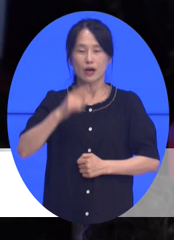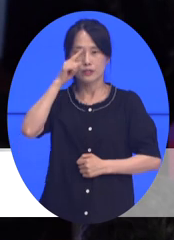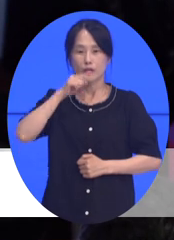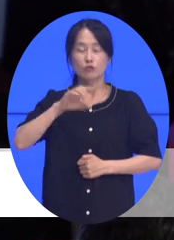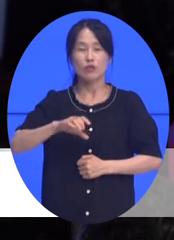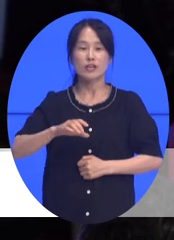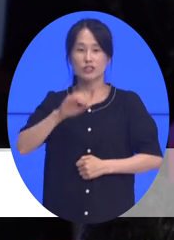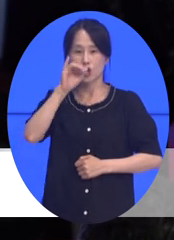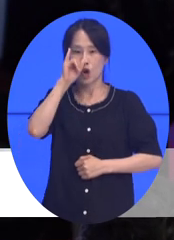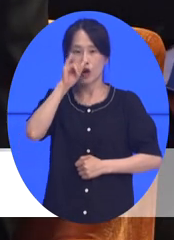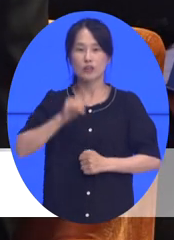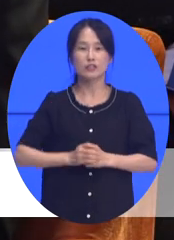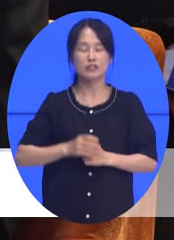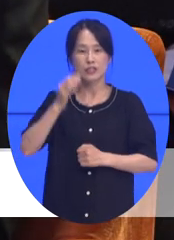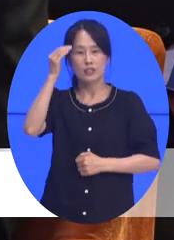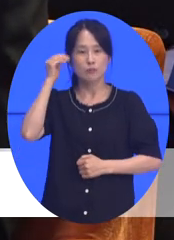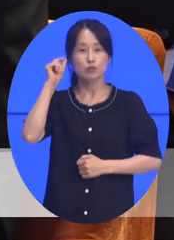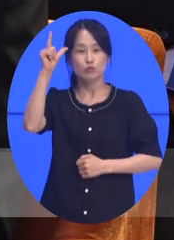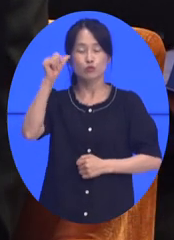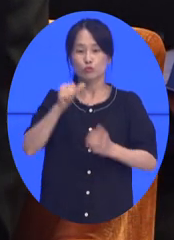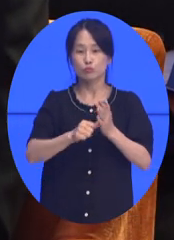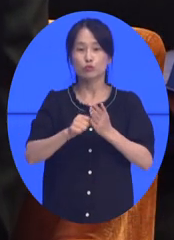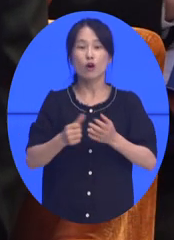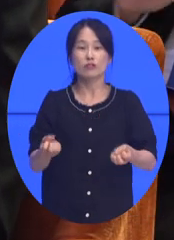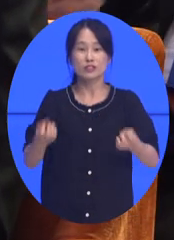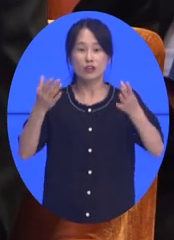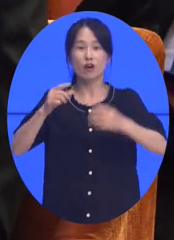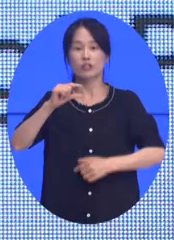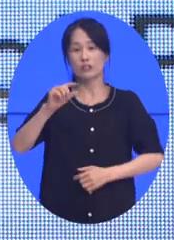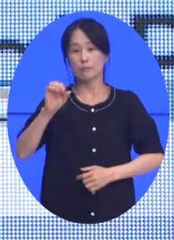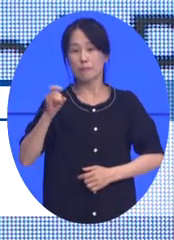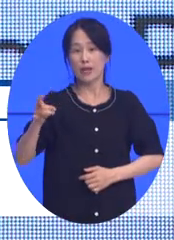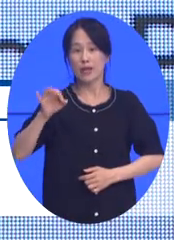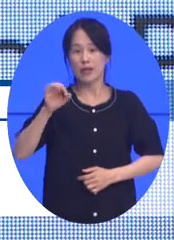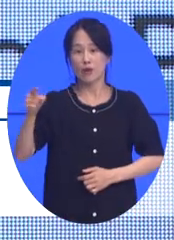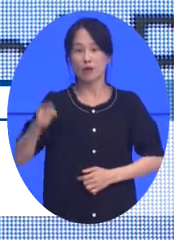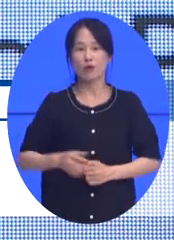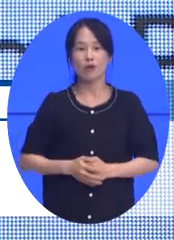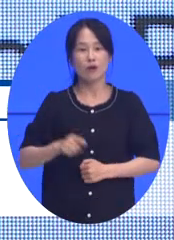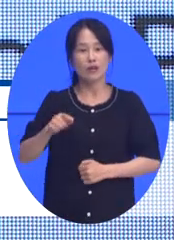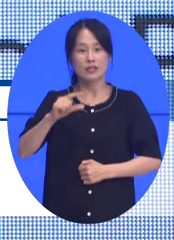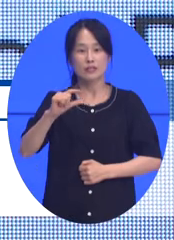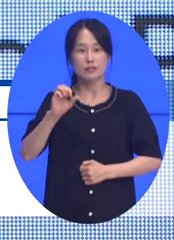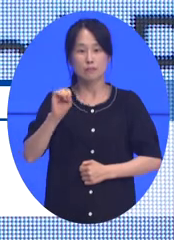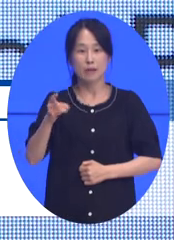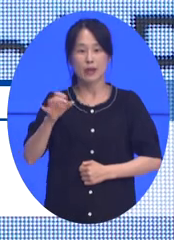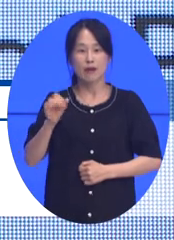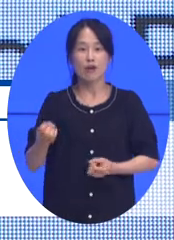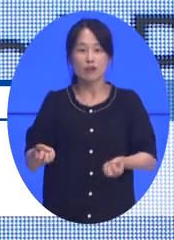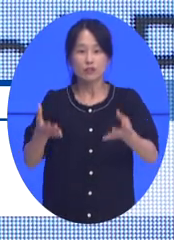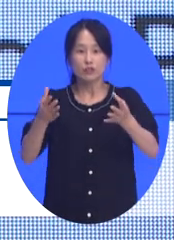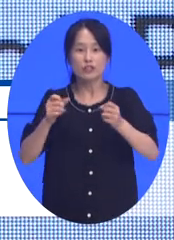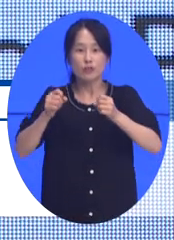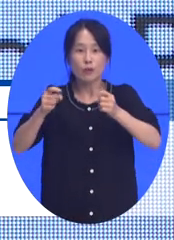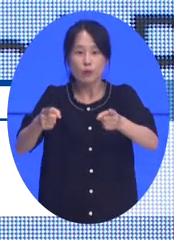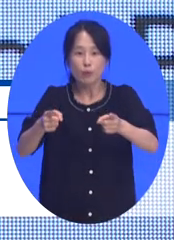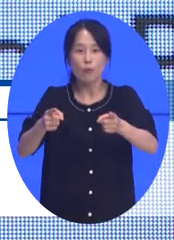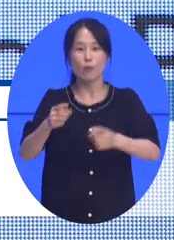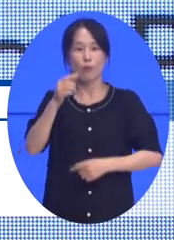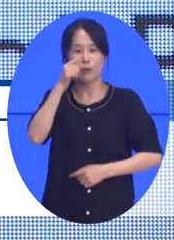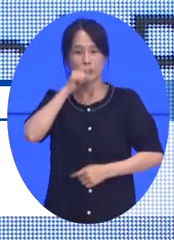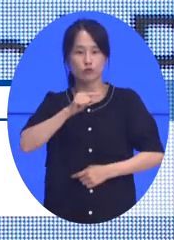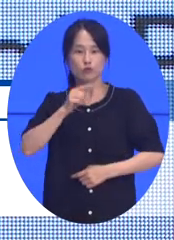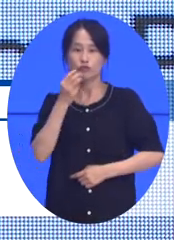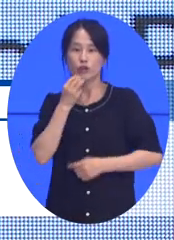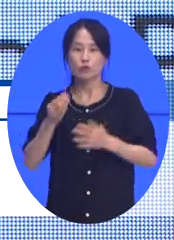태국에서 열린 대한민국 우수상품전 지페어. 우리 G페어를 계기로 해서 태국과 경기도